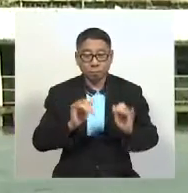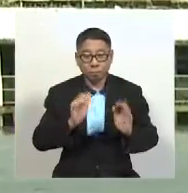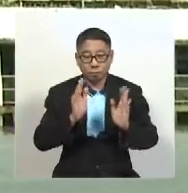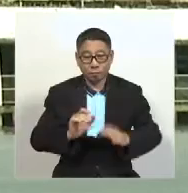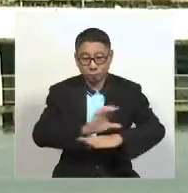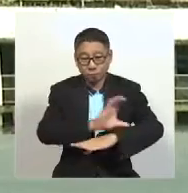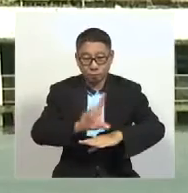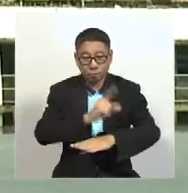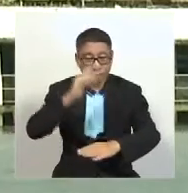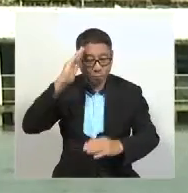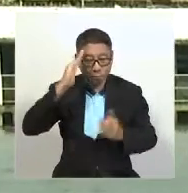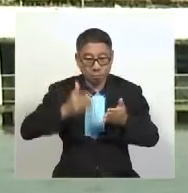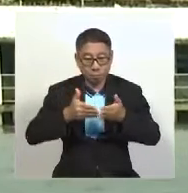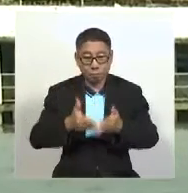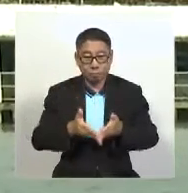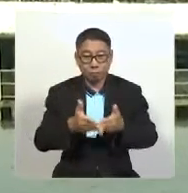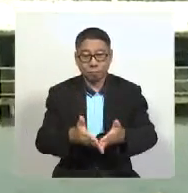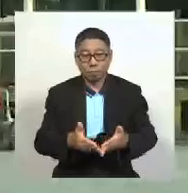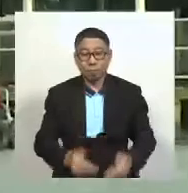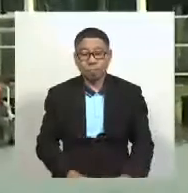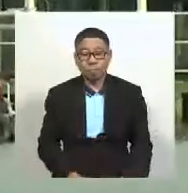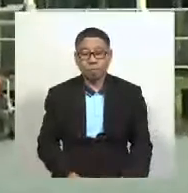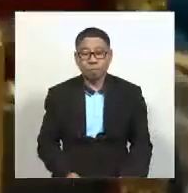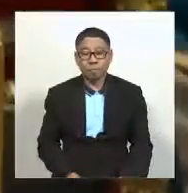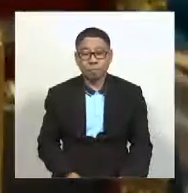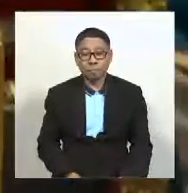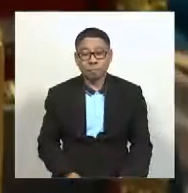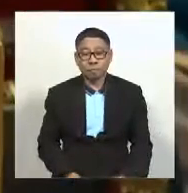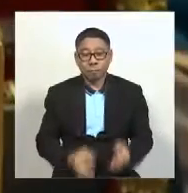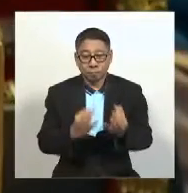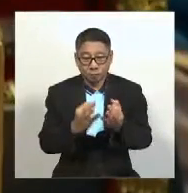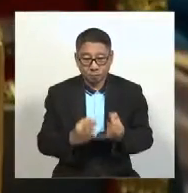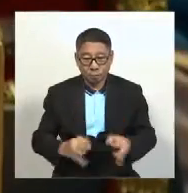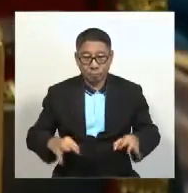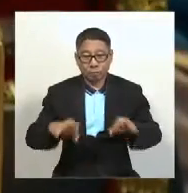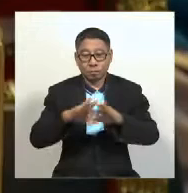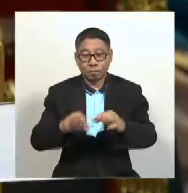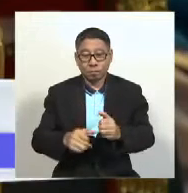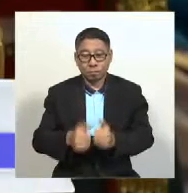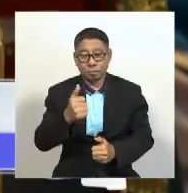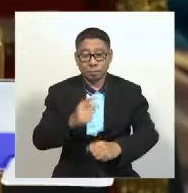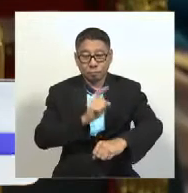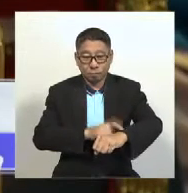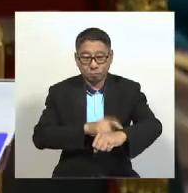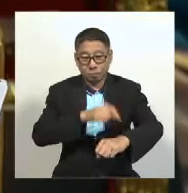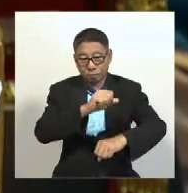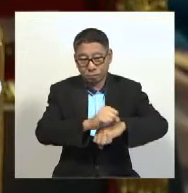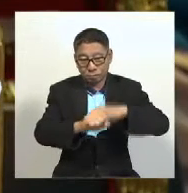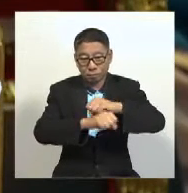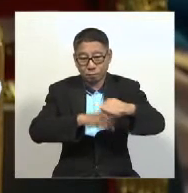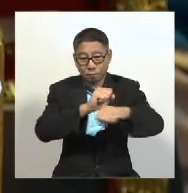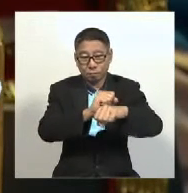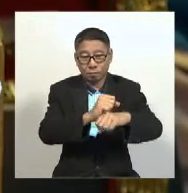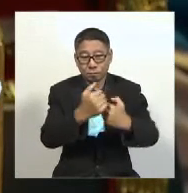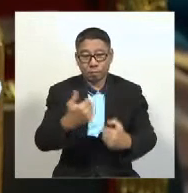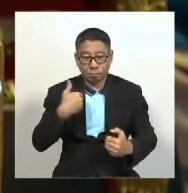ช่างโยธาทหารเรือกันค่ะ ที่สำคัญที่สุดนะครับระยะเวลาในการก่อสร้างเนี่ย